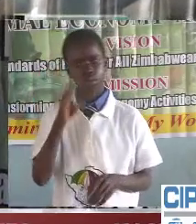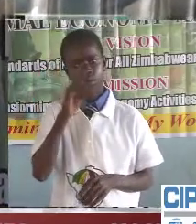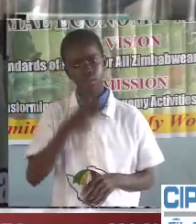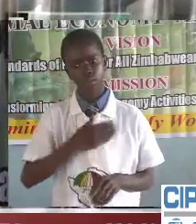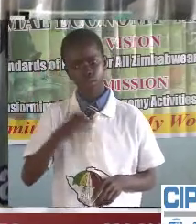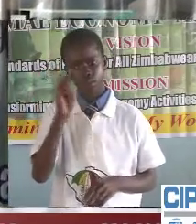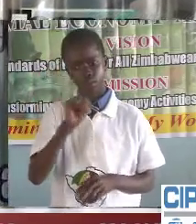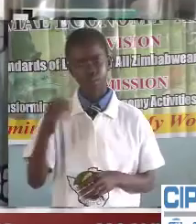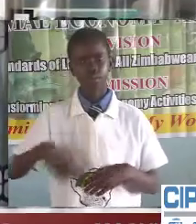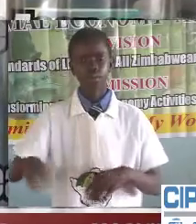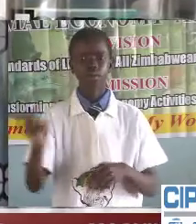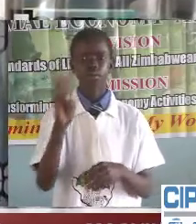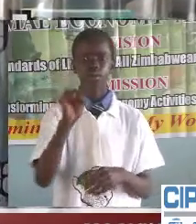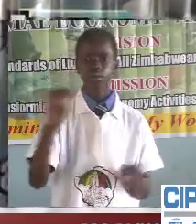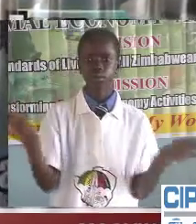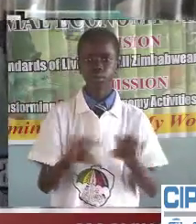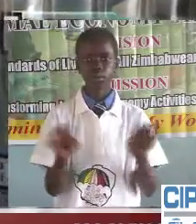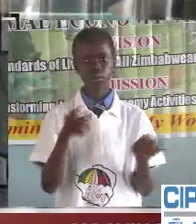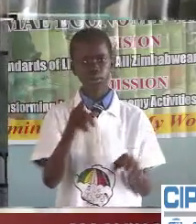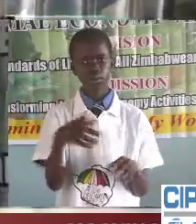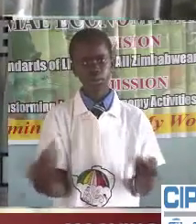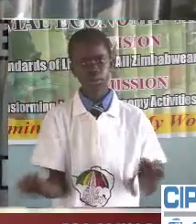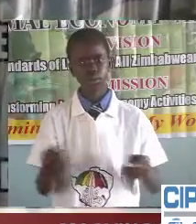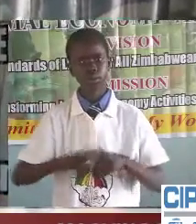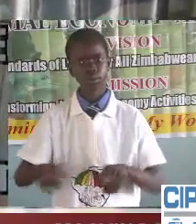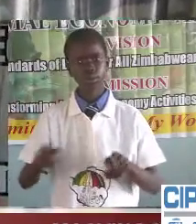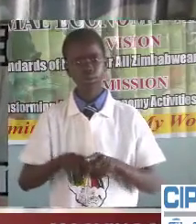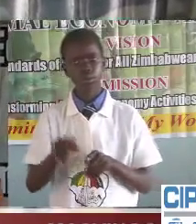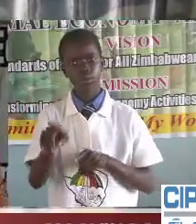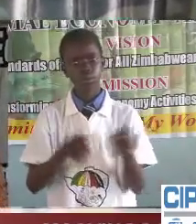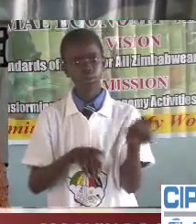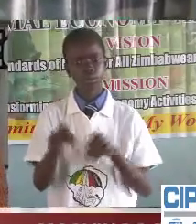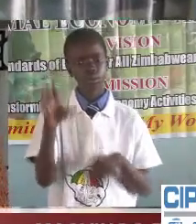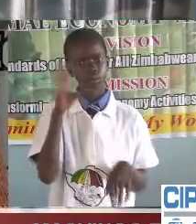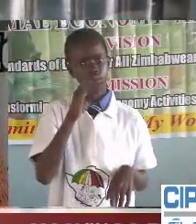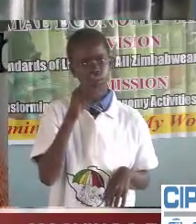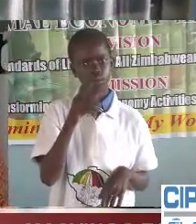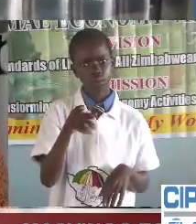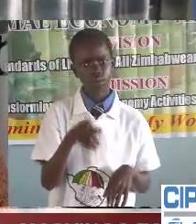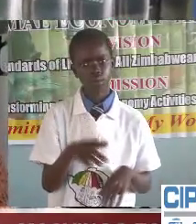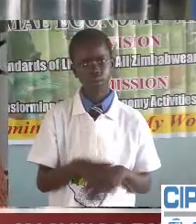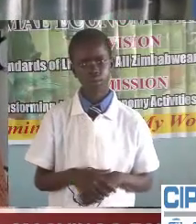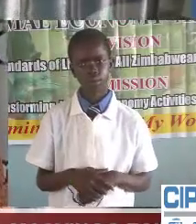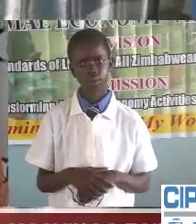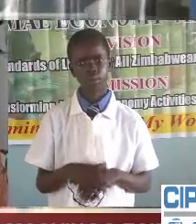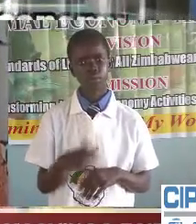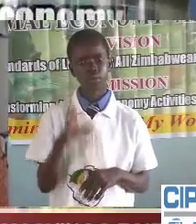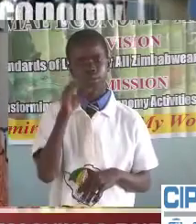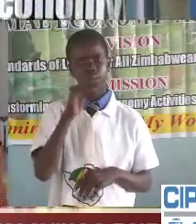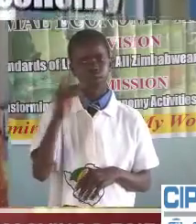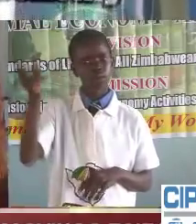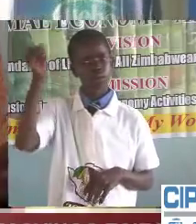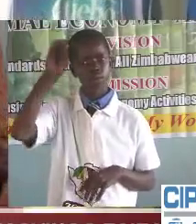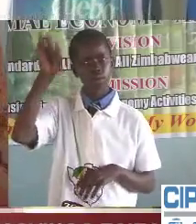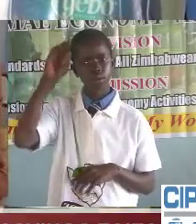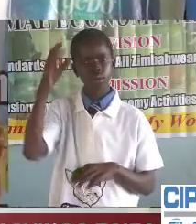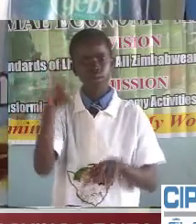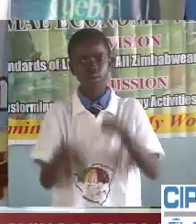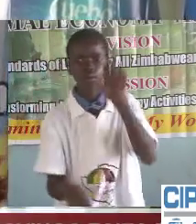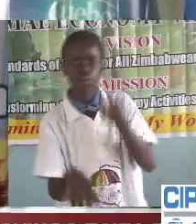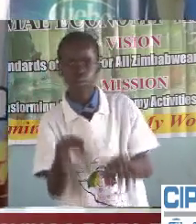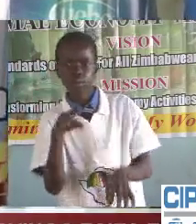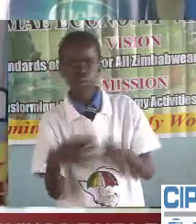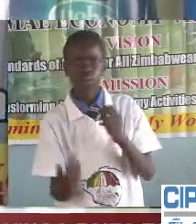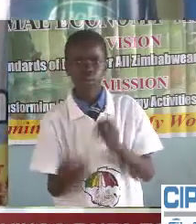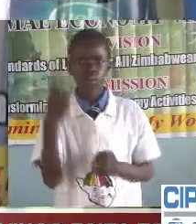vachange vachizokuitirai. Pakati pezvimwe zvinhu vataura kuti hanzi kune vanhu vanorarama